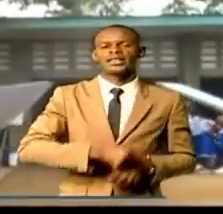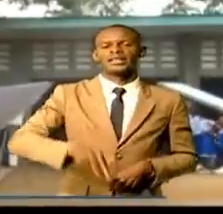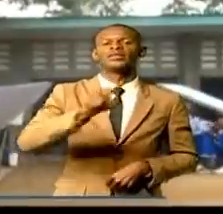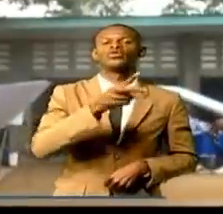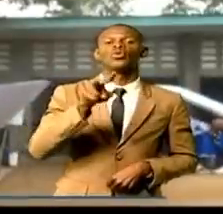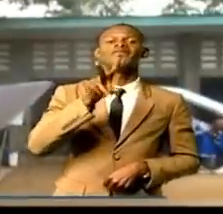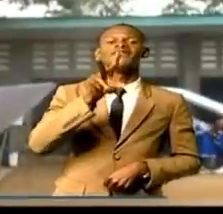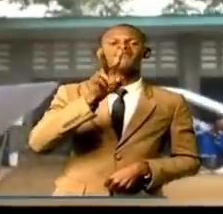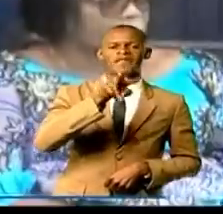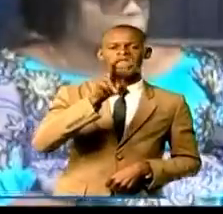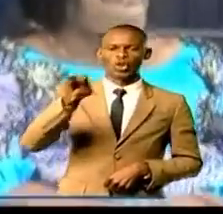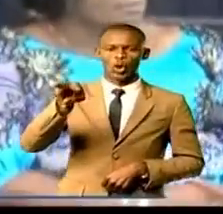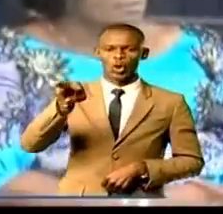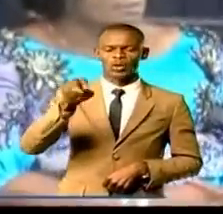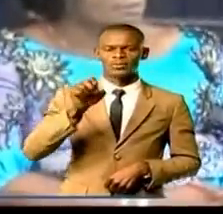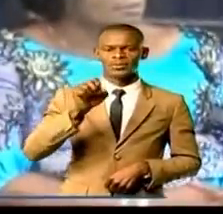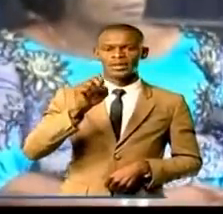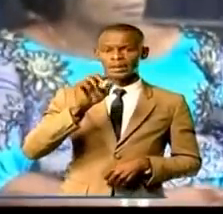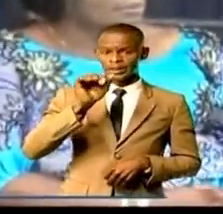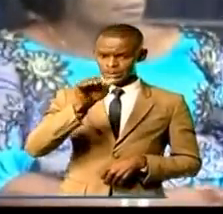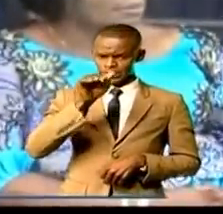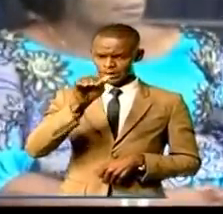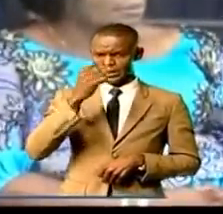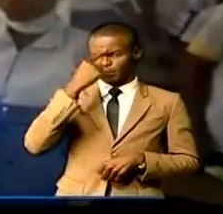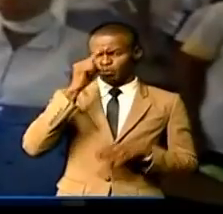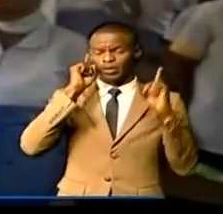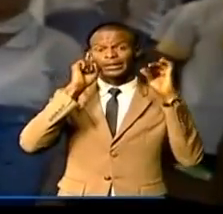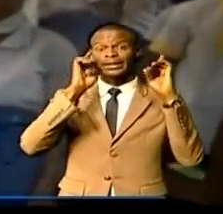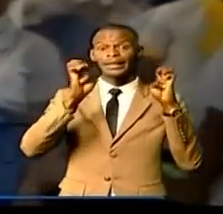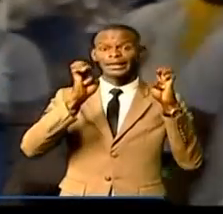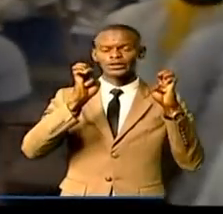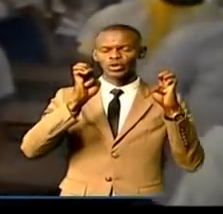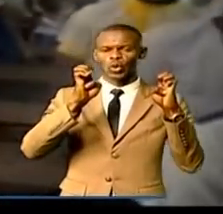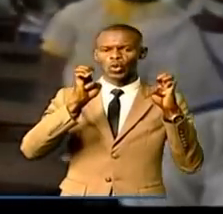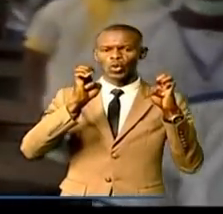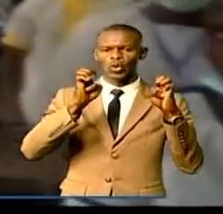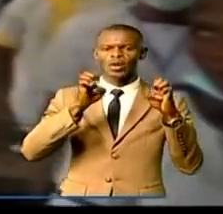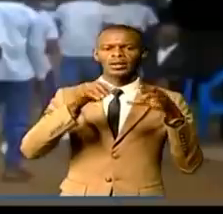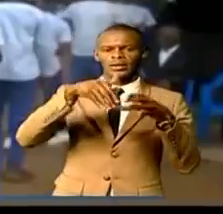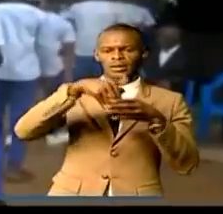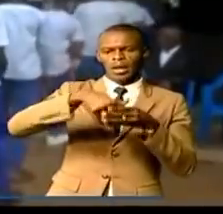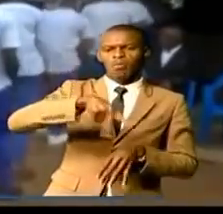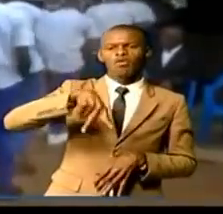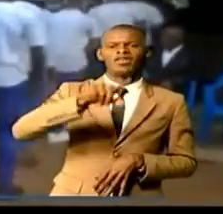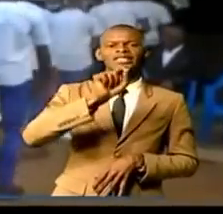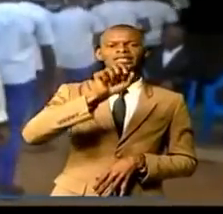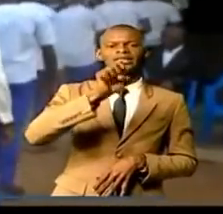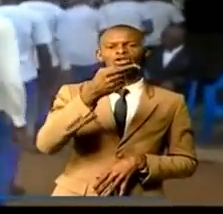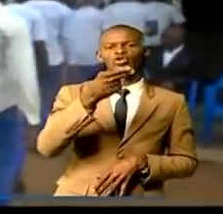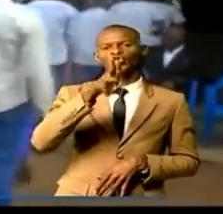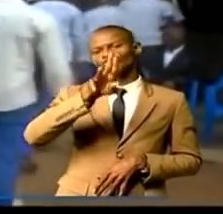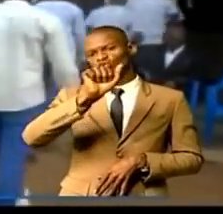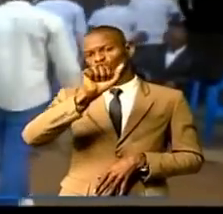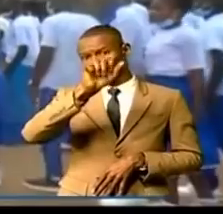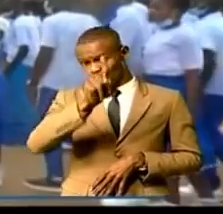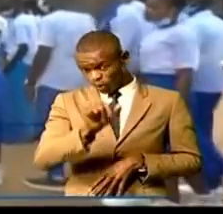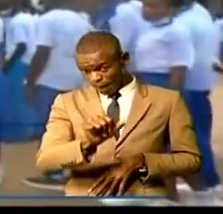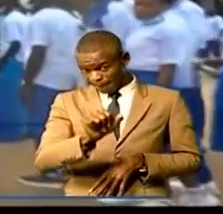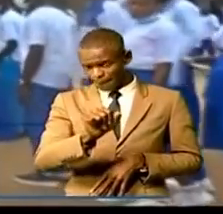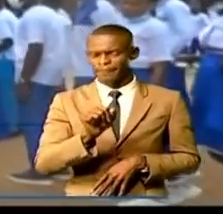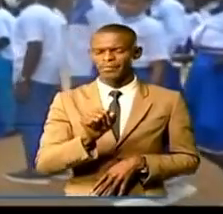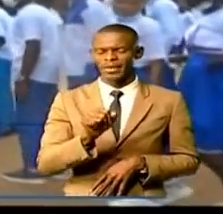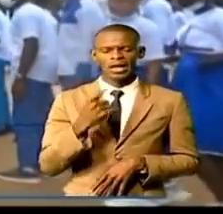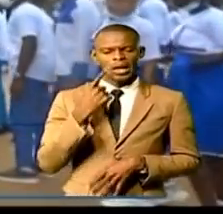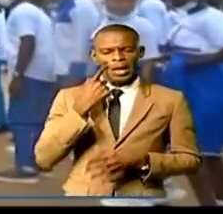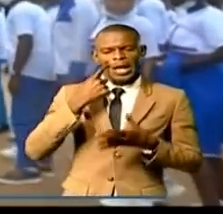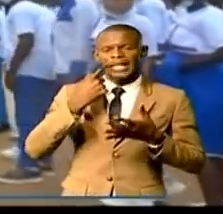indiqué que le cas de la scolarité entre filles et garçons dès la province de la Tchopa s'est sensiblement réduit.